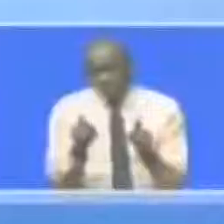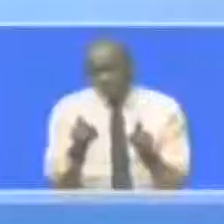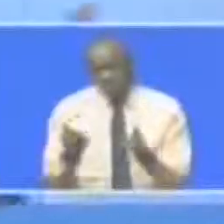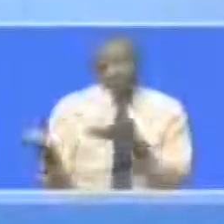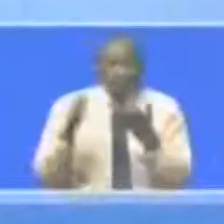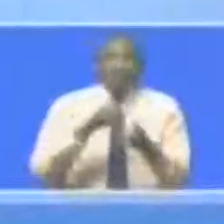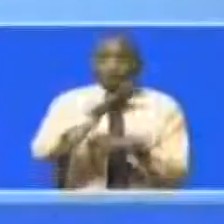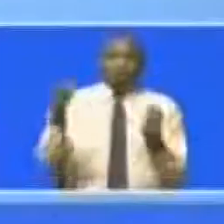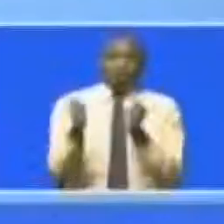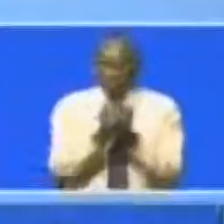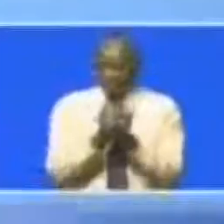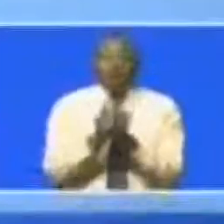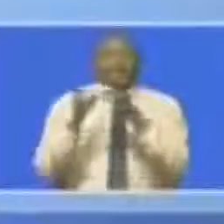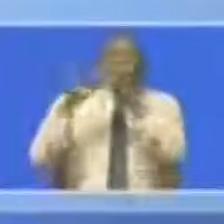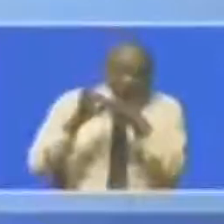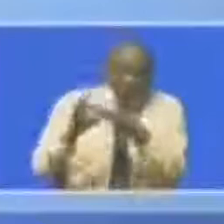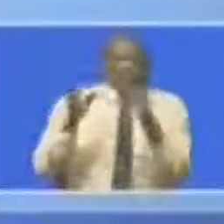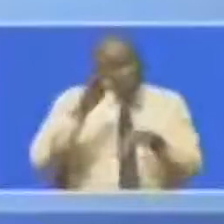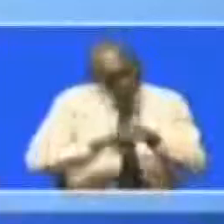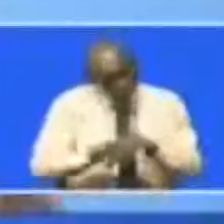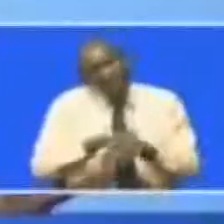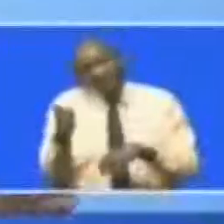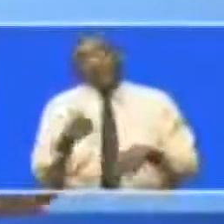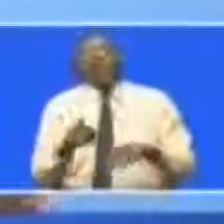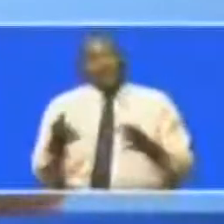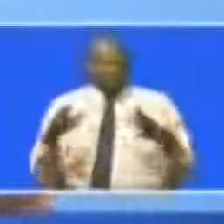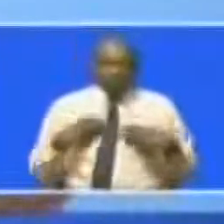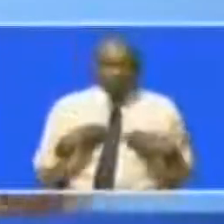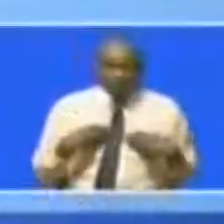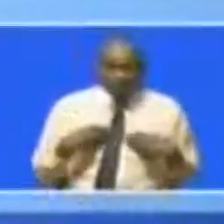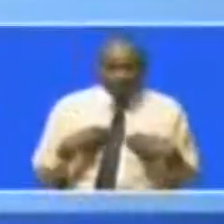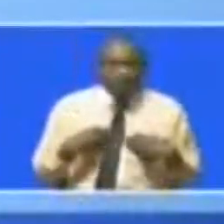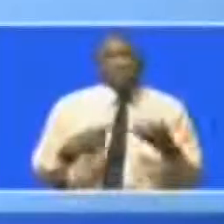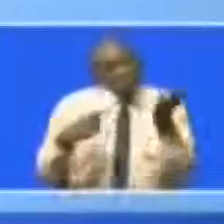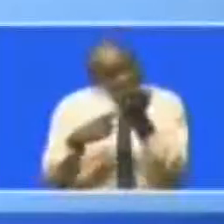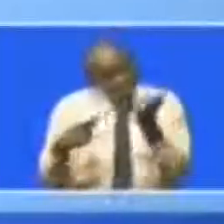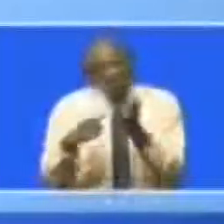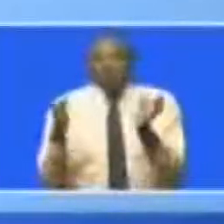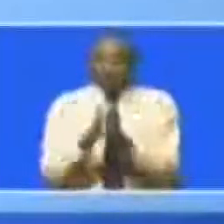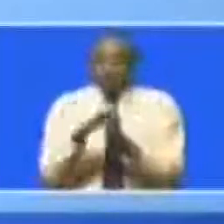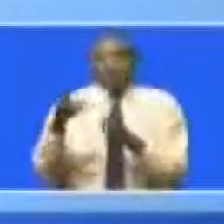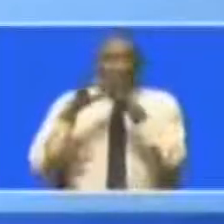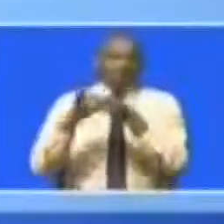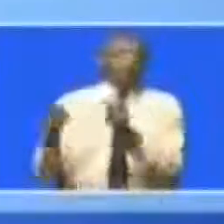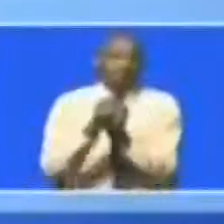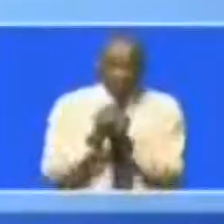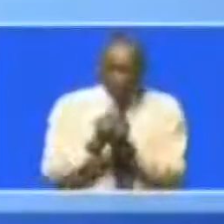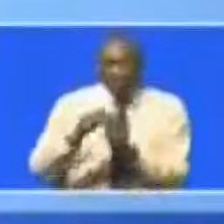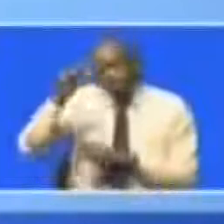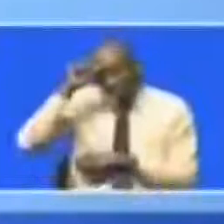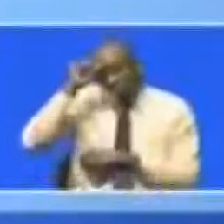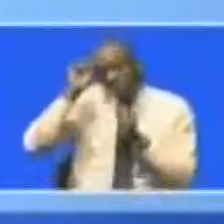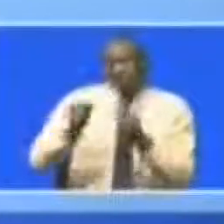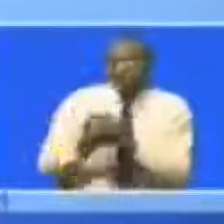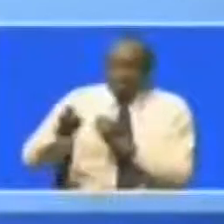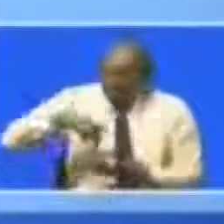zote mbili, tamaduni mzuri, zile ambazo ni mzuri, na pia unaleta teknoloji na zileta pamoja. Kwa hivyo pia serikali inaweza